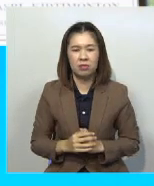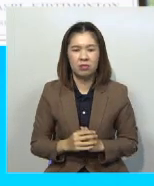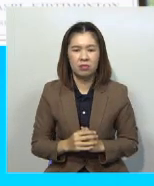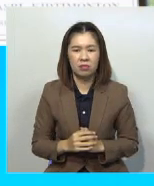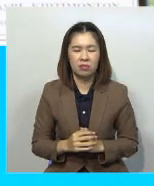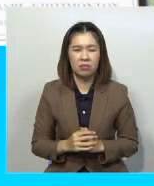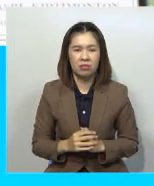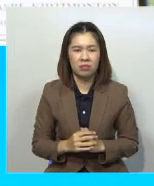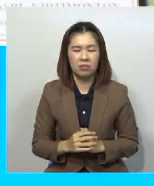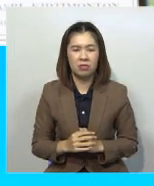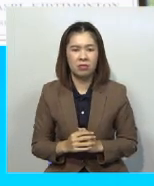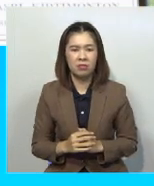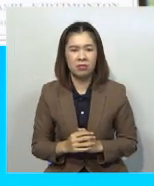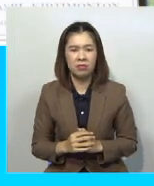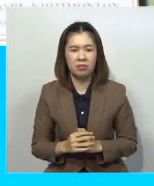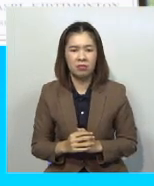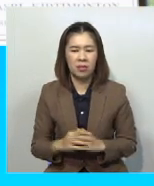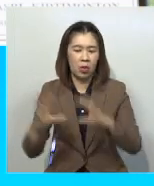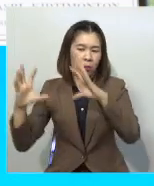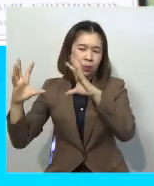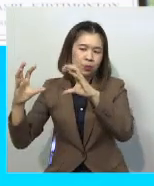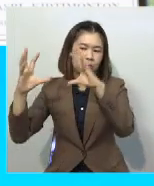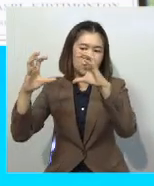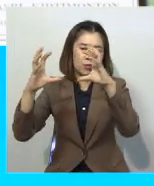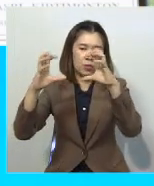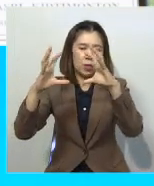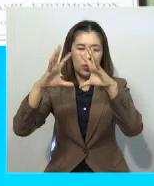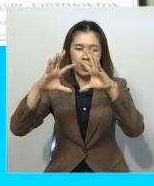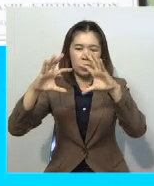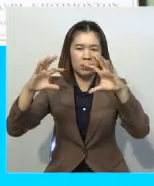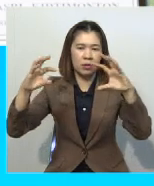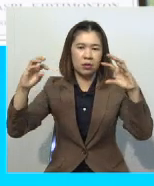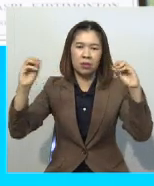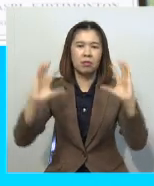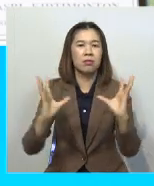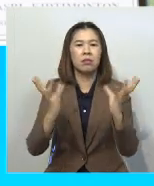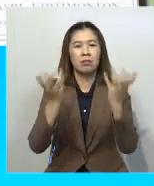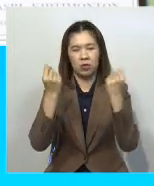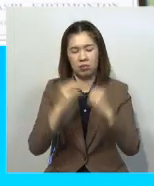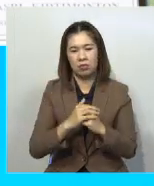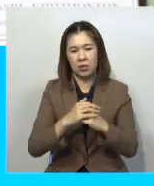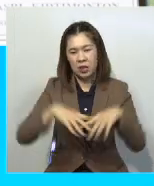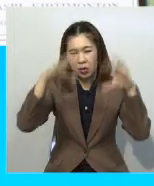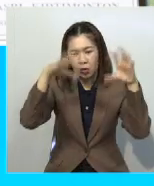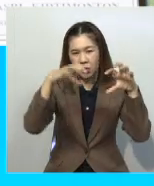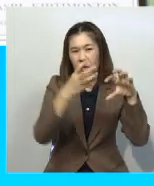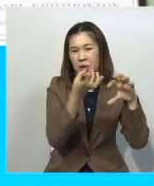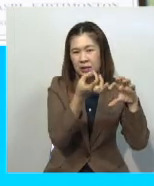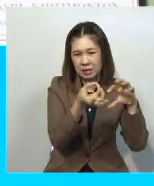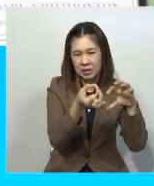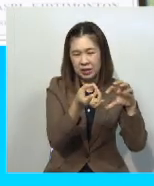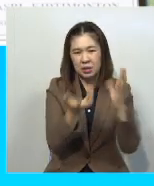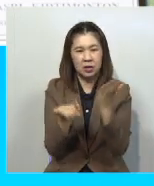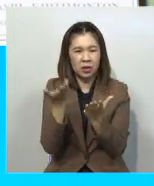ะครับเพราะฉะนั้นกลุ่มเมฆฝนกลุ่มนั้นเนี่ยก็สลายไปแล้วก็คงอาจจะตกส่วนหนึ่งเข้ามาในแผ่นดินหรือส่